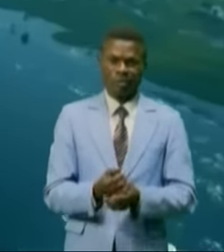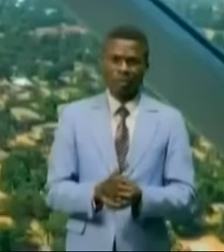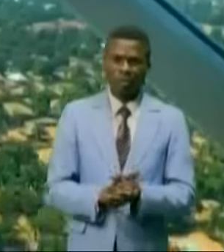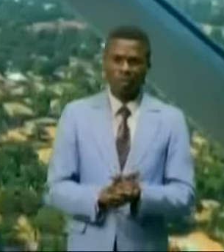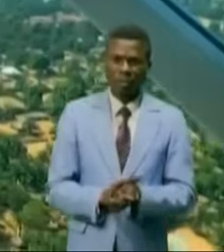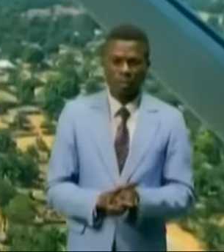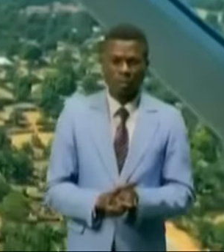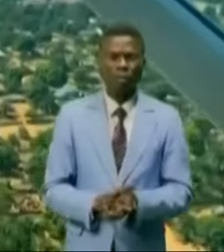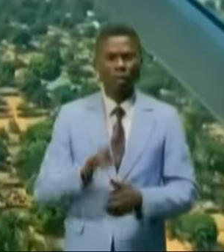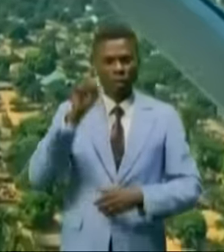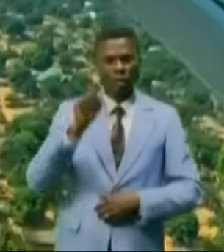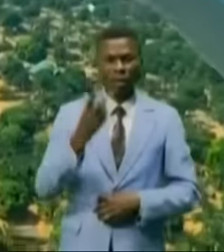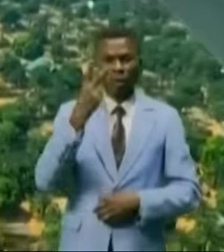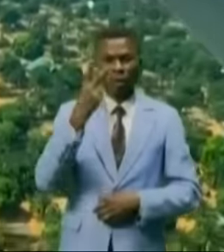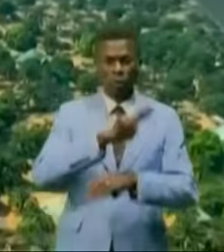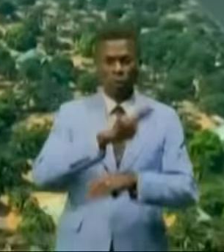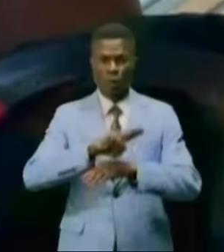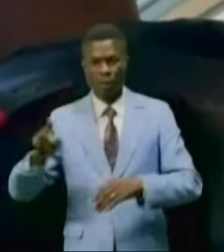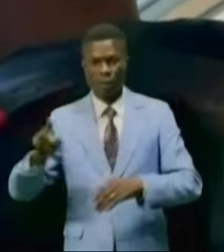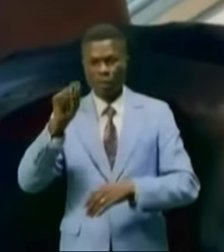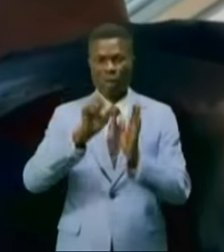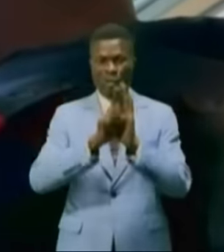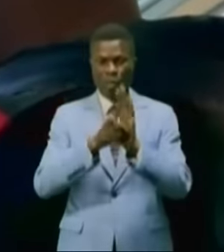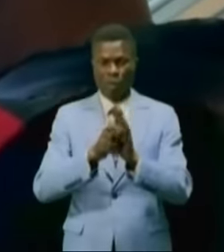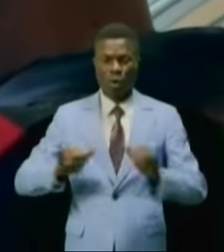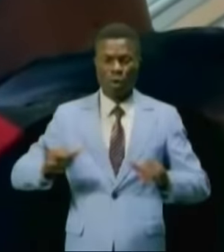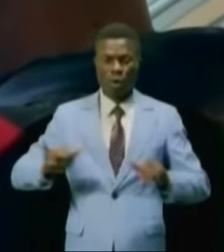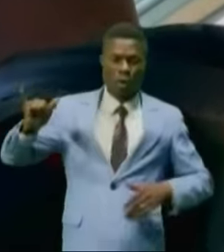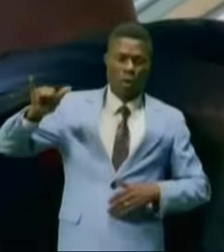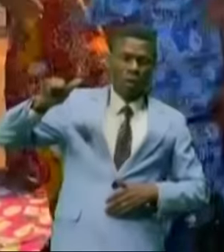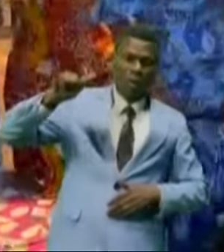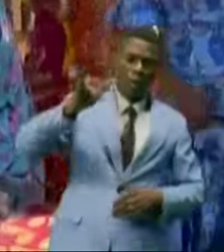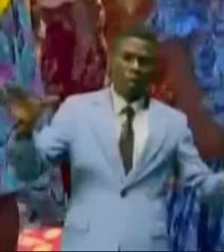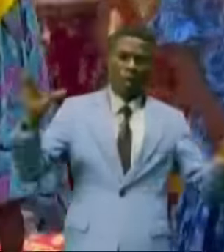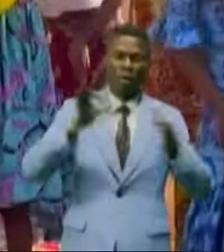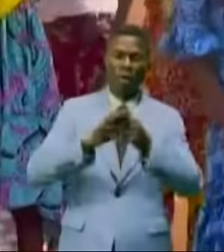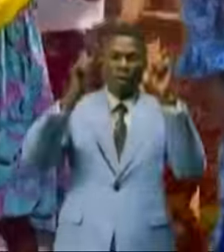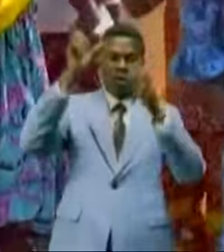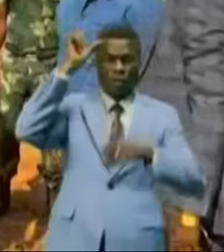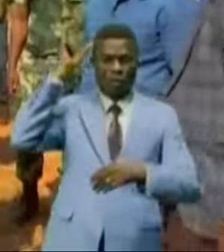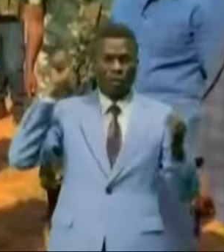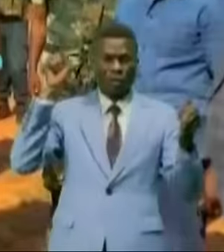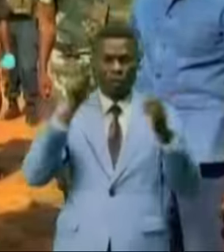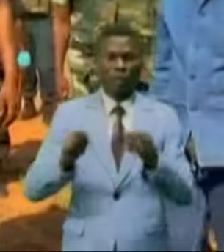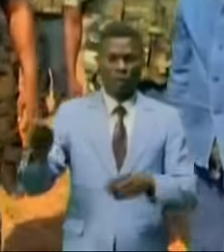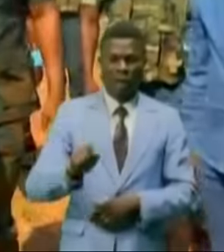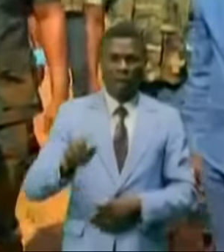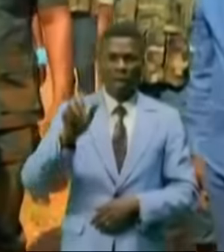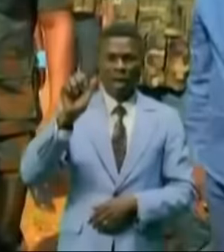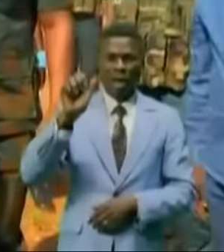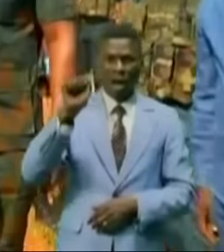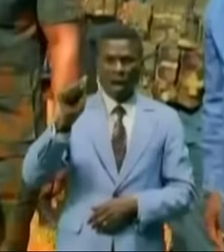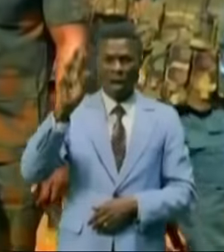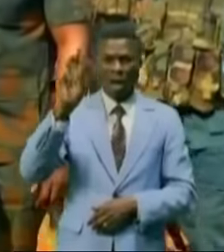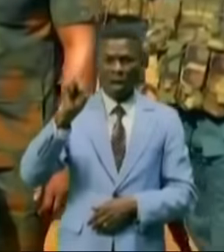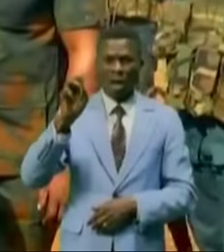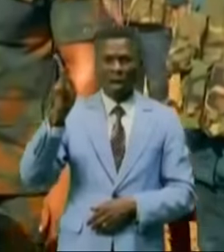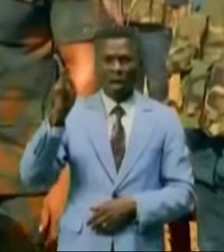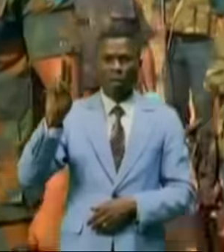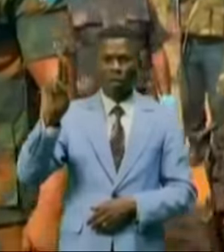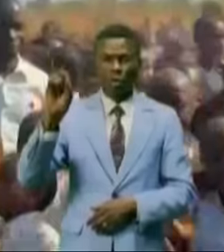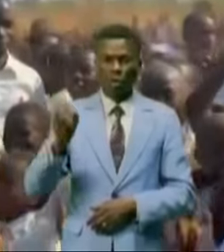Il a fallu 2h20 de vol pour relier Lubumbashi au territoire d'Ankoro, dans la province du